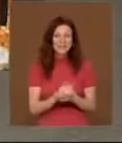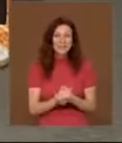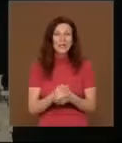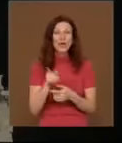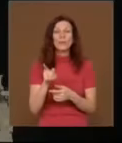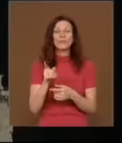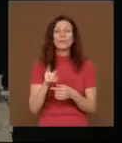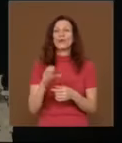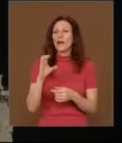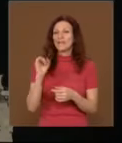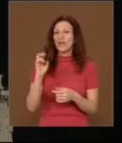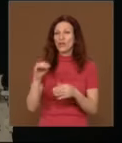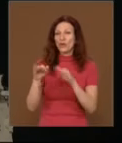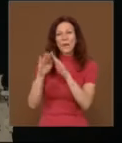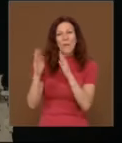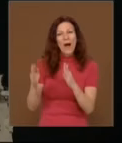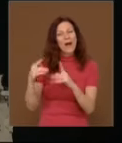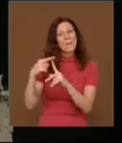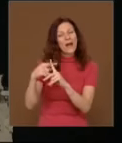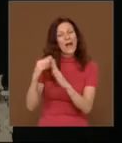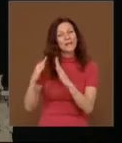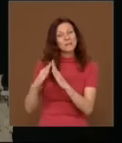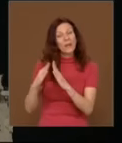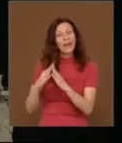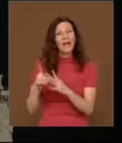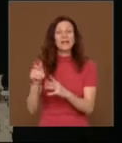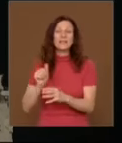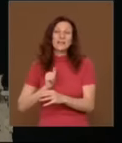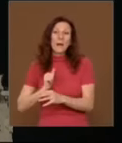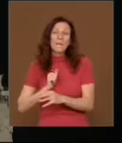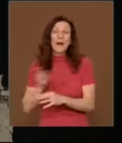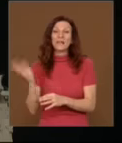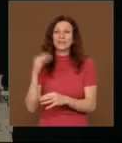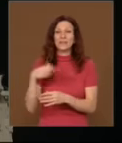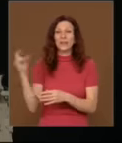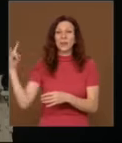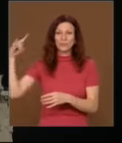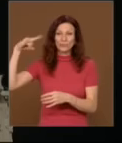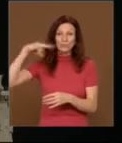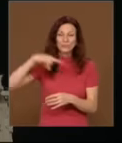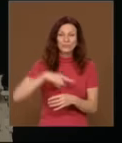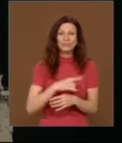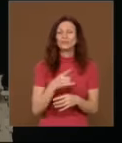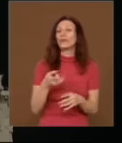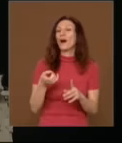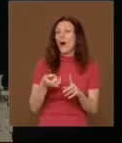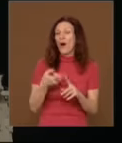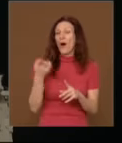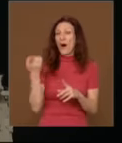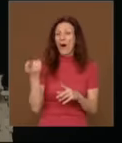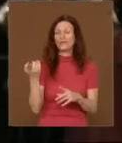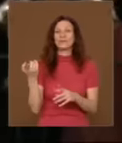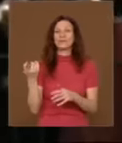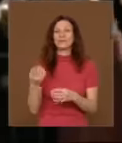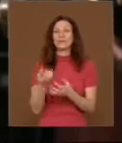Параклиса в синодалната палата, където той се съхранява след като беше донесен